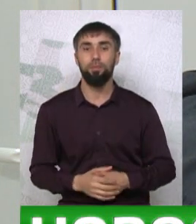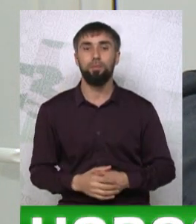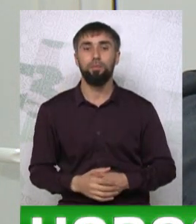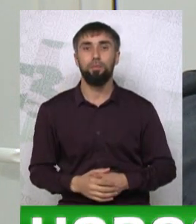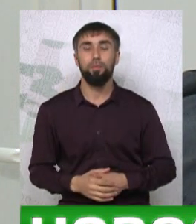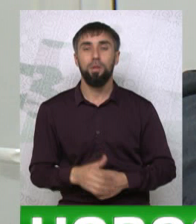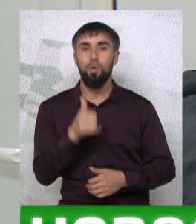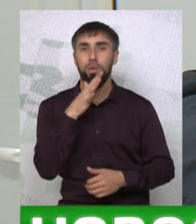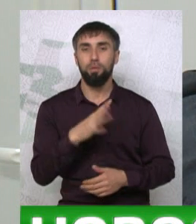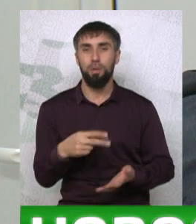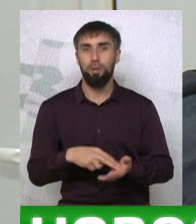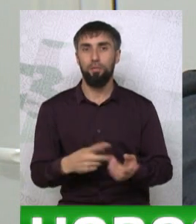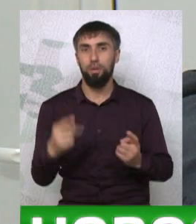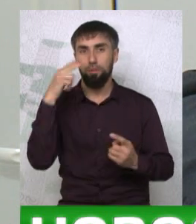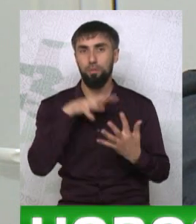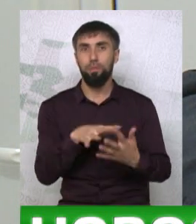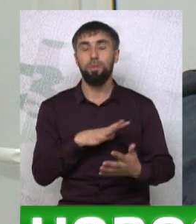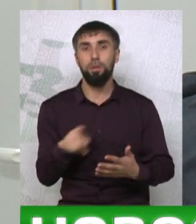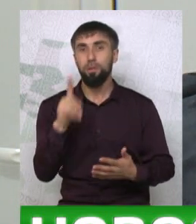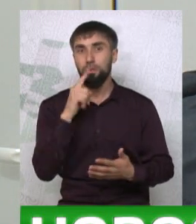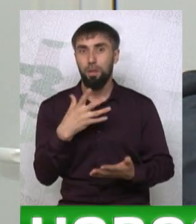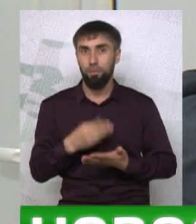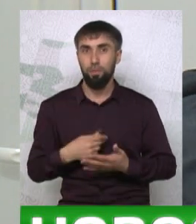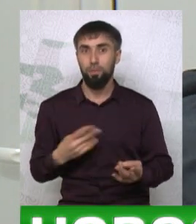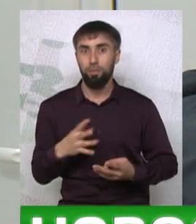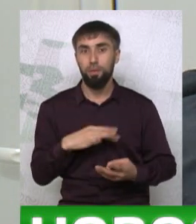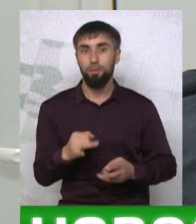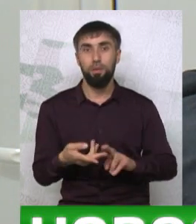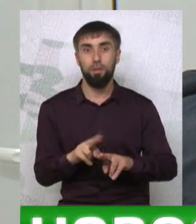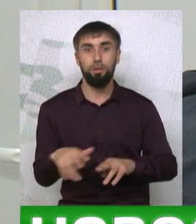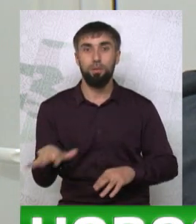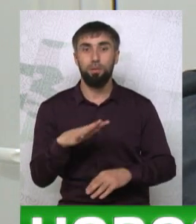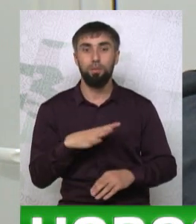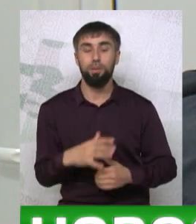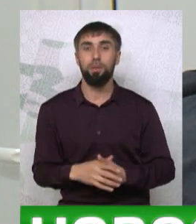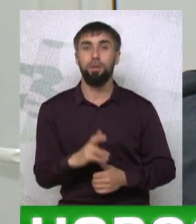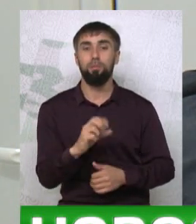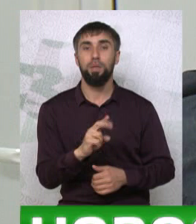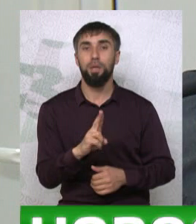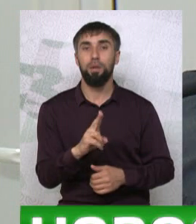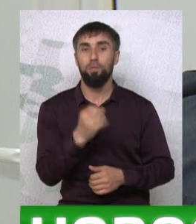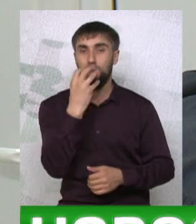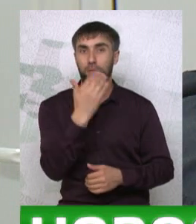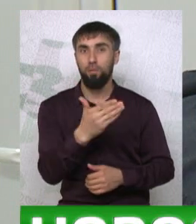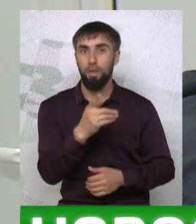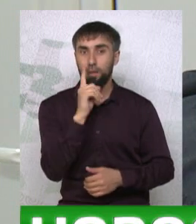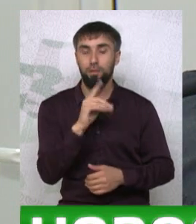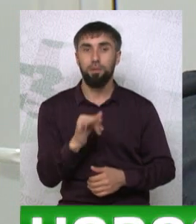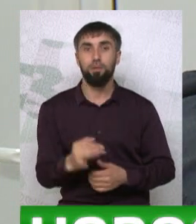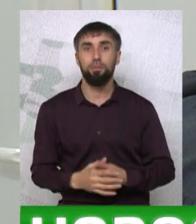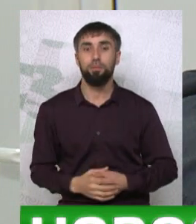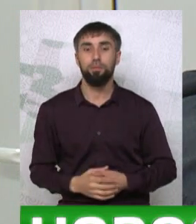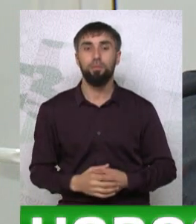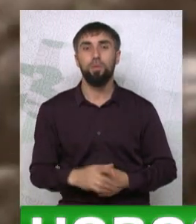стала Великая Отечественная война к тому моменту. Этим районом были Бакинские и несколько меньшей